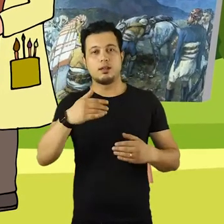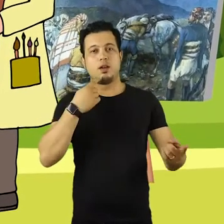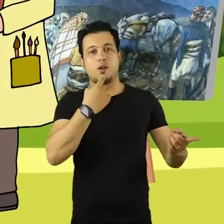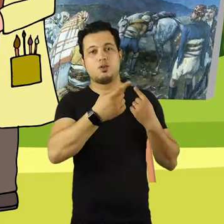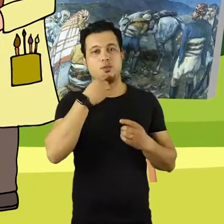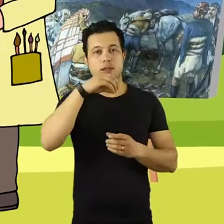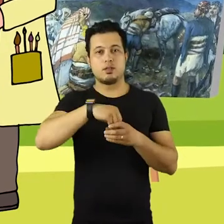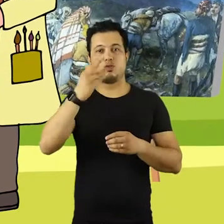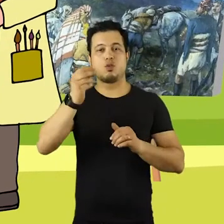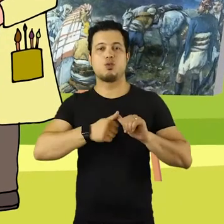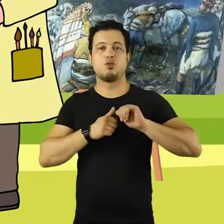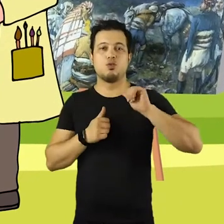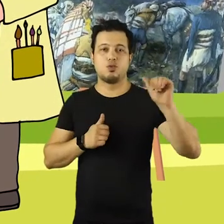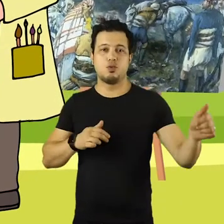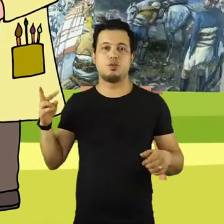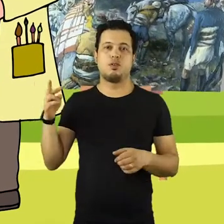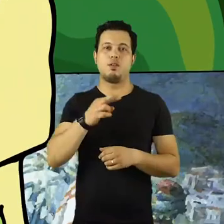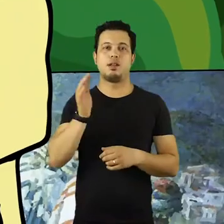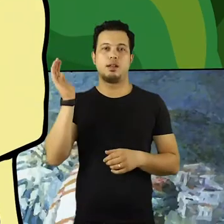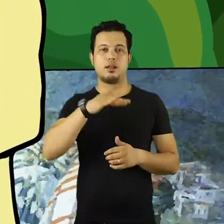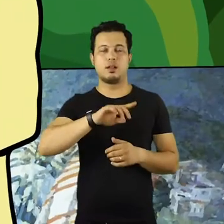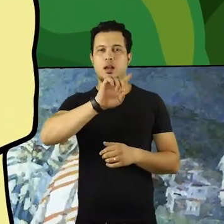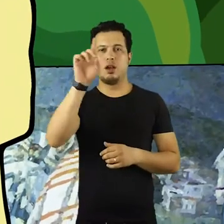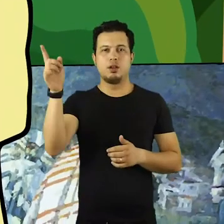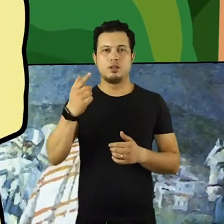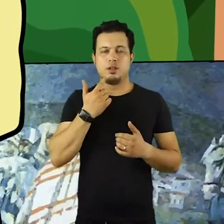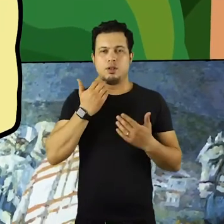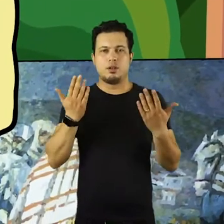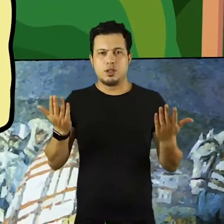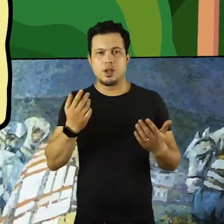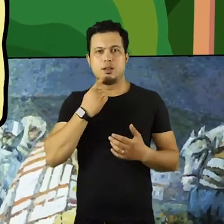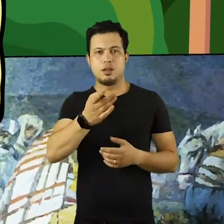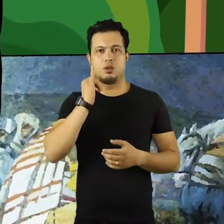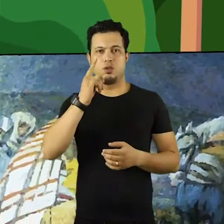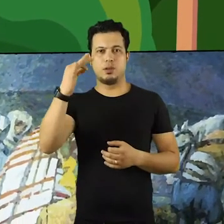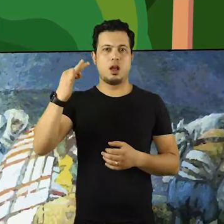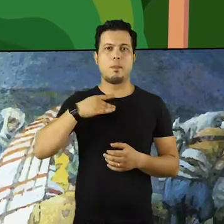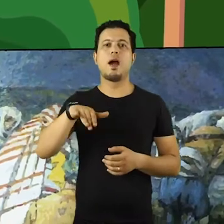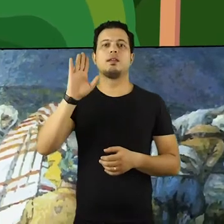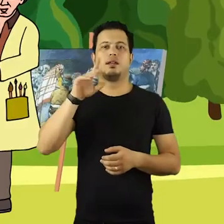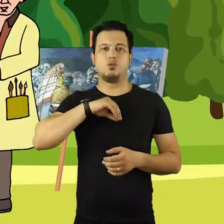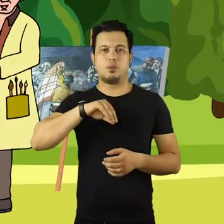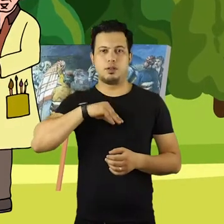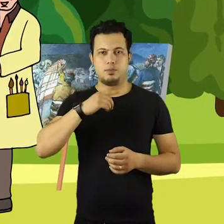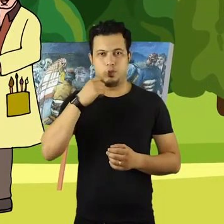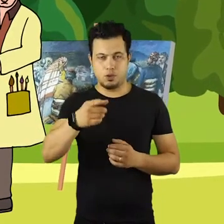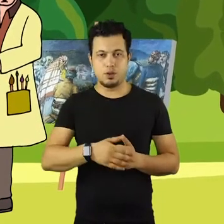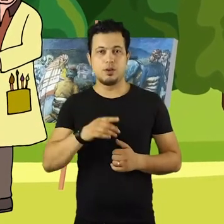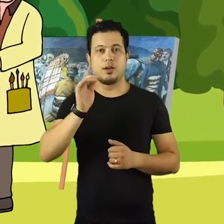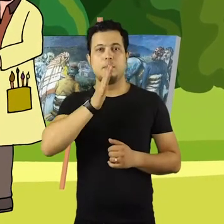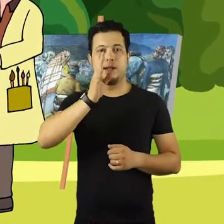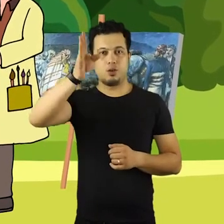için çok uzun yollardan geldik." "Hayırdır inşallah. Kötü bir haber değildir umarım." Bunun üzerine